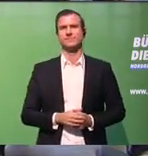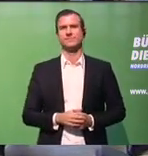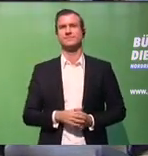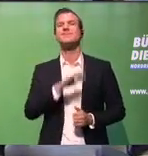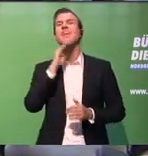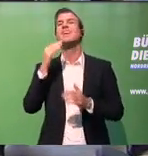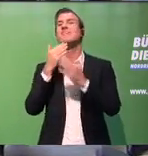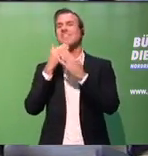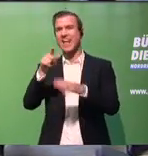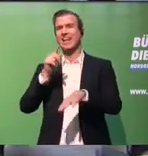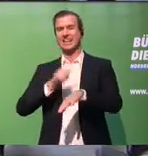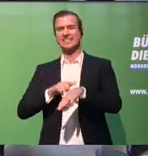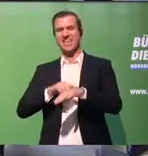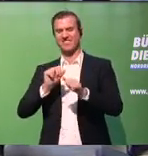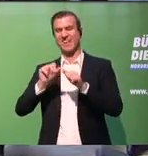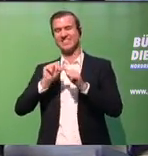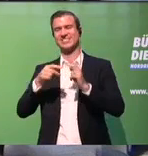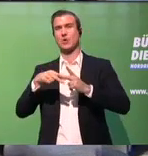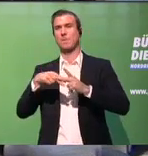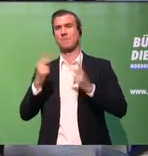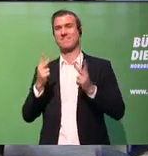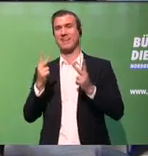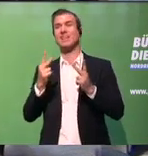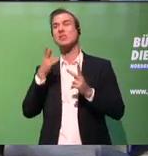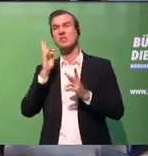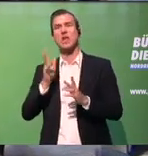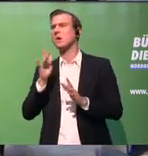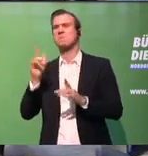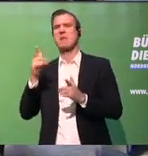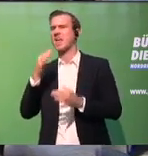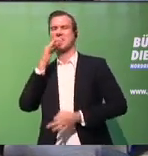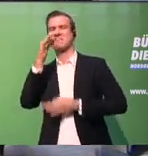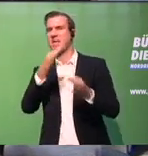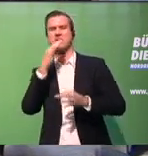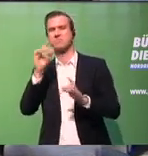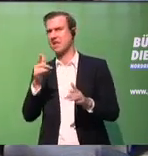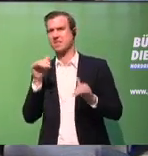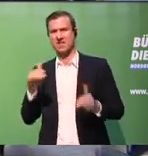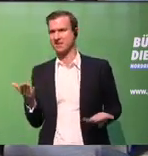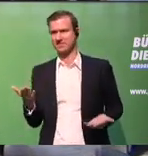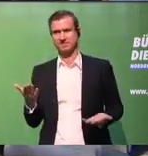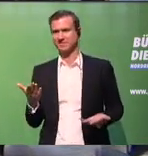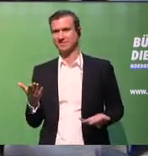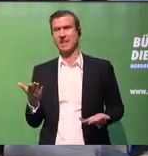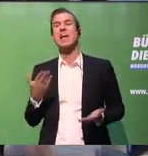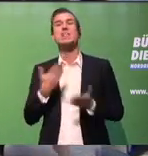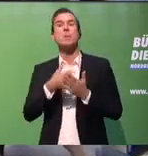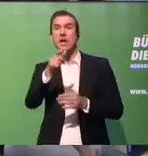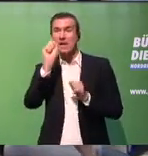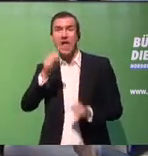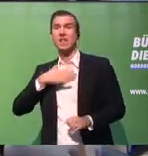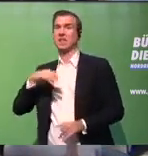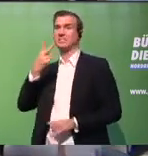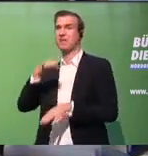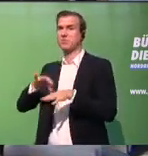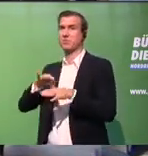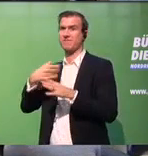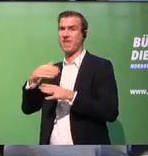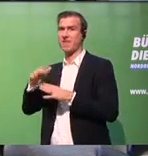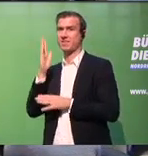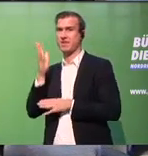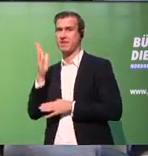Vielen Dank, du hast die Zeit nahezu perfekt eingehalten. Es liegen keine Fragen an dich vor. Das heißt, du könntest jetzt noch mal 2 Minuten